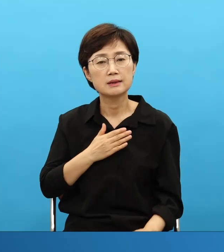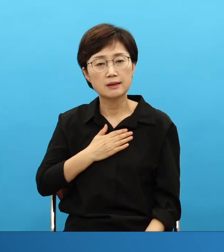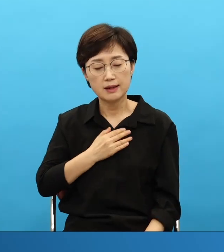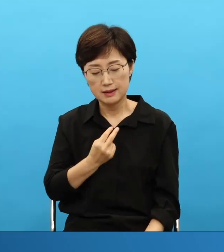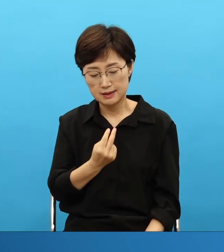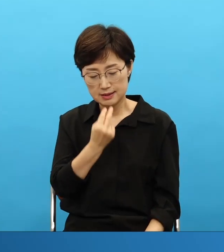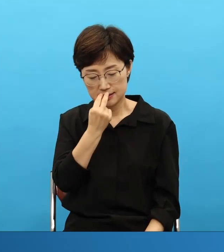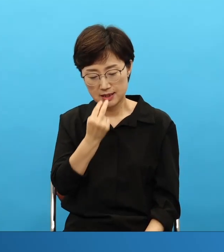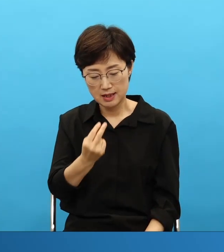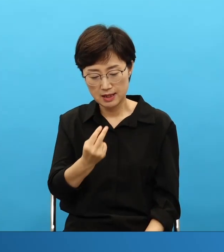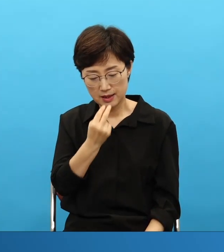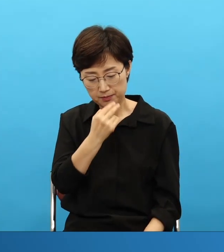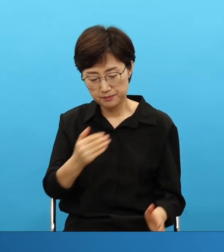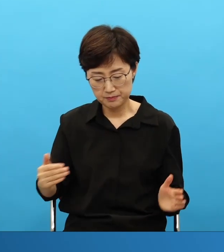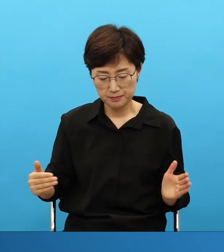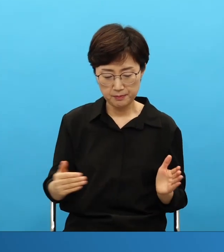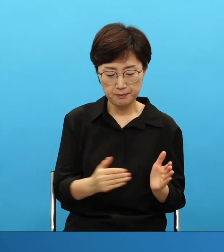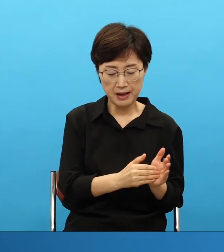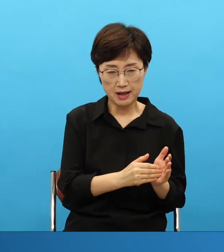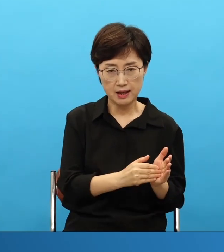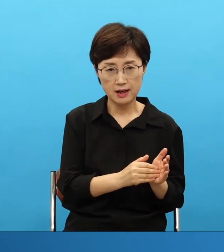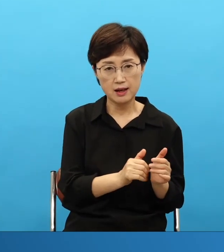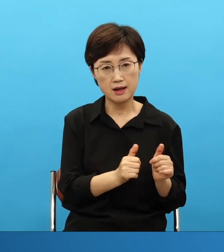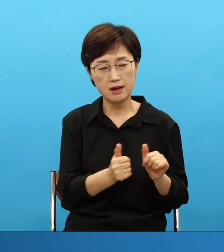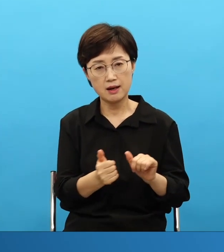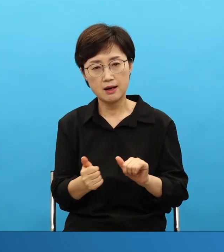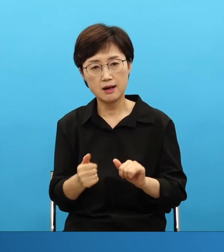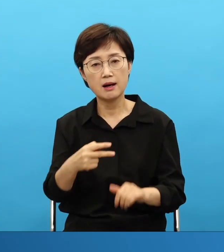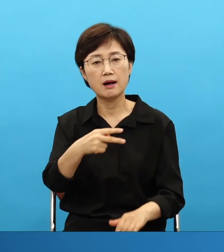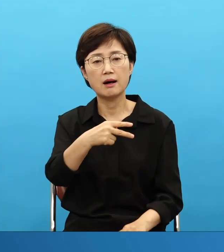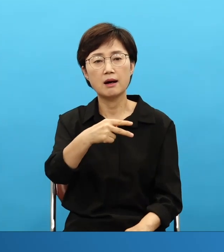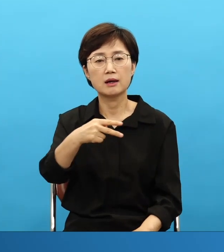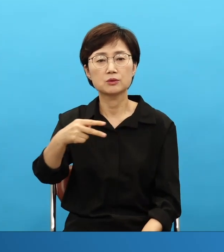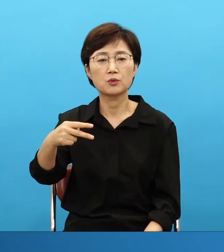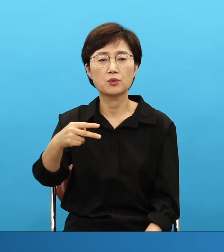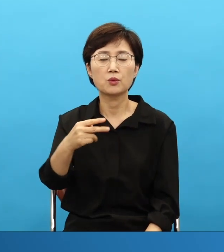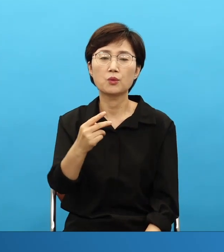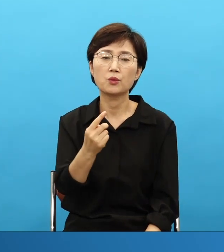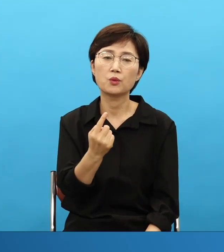고소에 내생명 끝나고